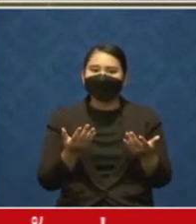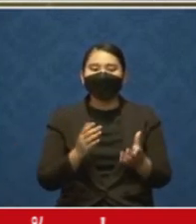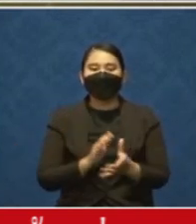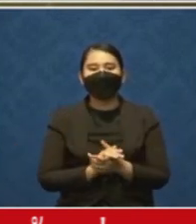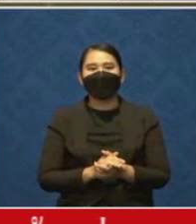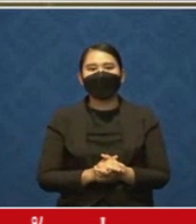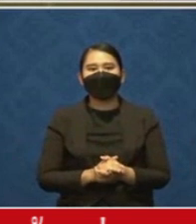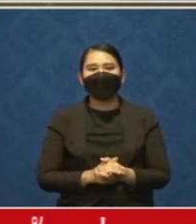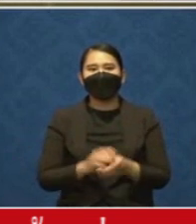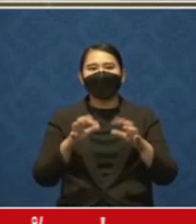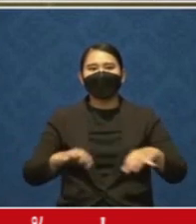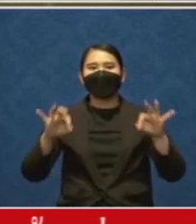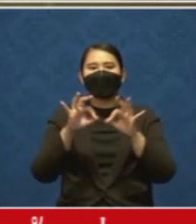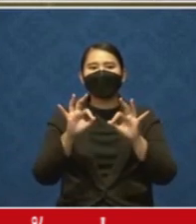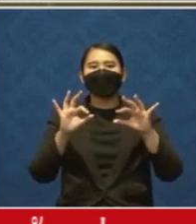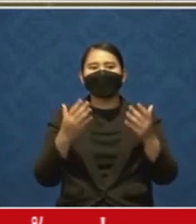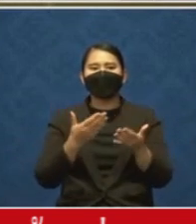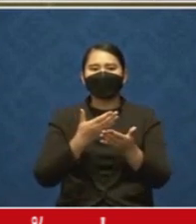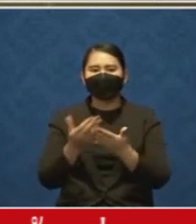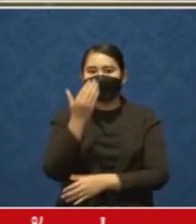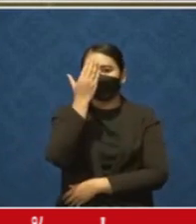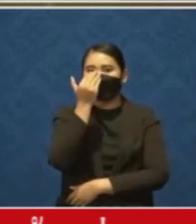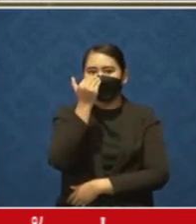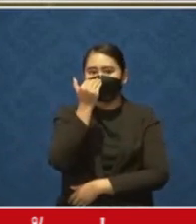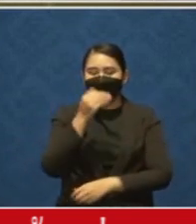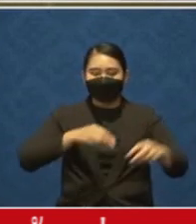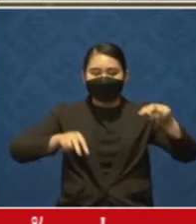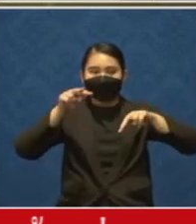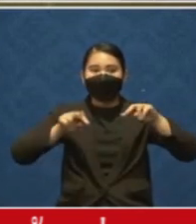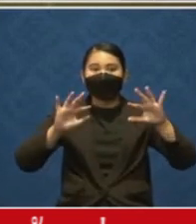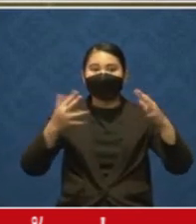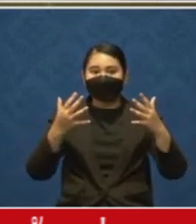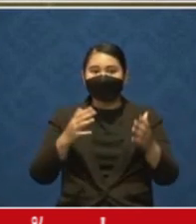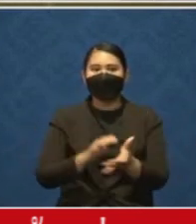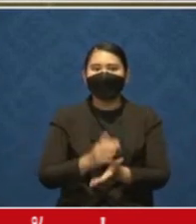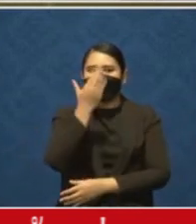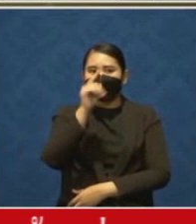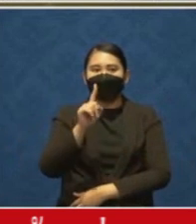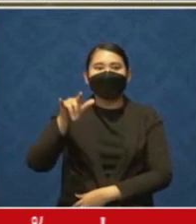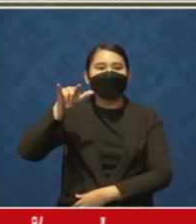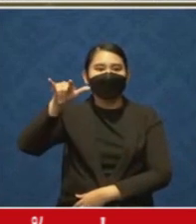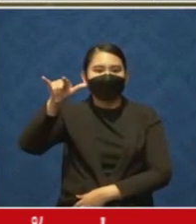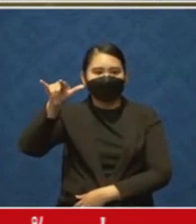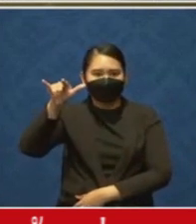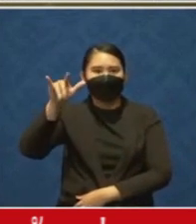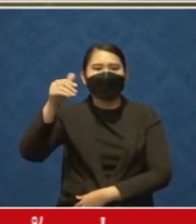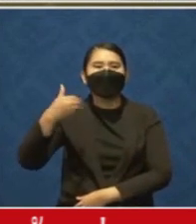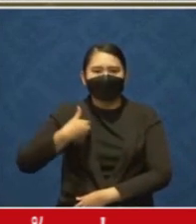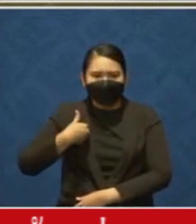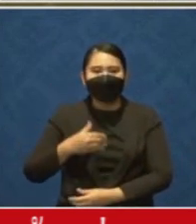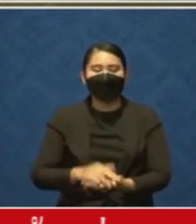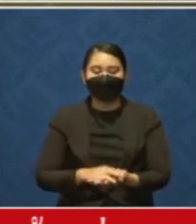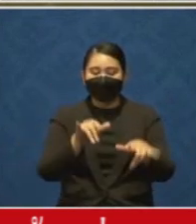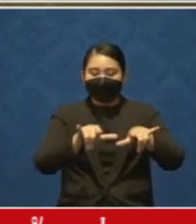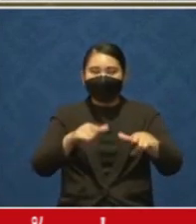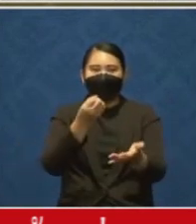านครับมันก็ไม่มีความจำเป็นนะครับที่จะต้องไปซื้อ UAV ไว้ลาดตระเวนแล้วก็มีเครื่องบินลาดตระเวนอยู่แล้วแล้วลำหนึ่งเนี่ยท่านประธานมัน